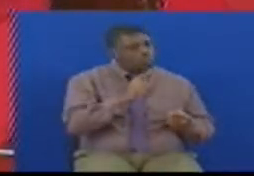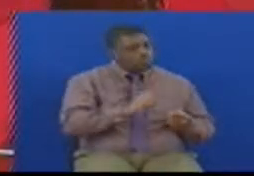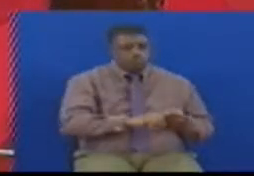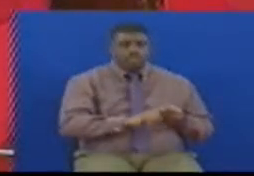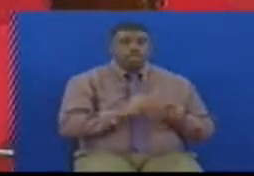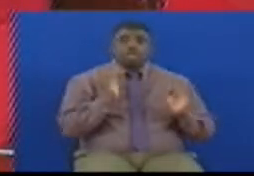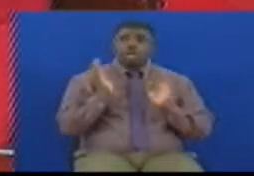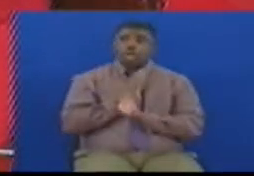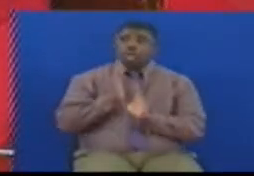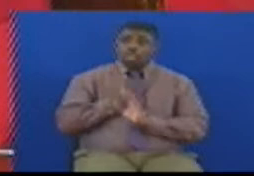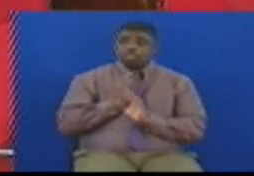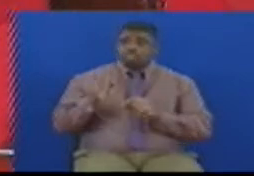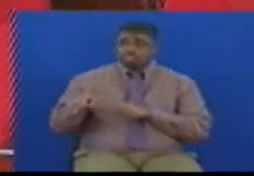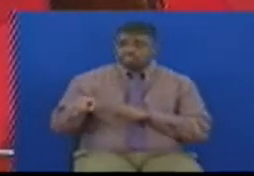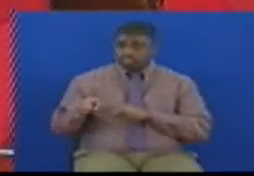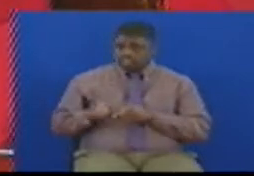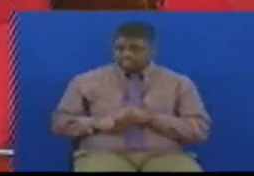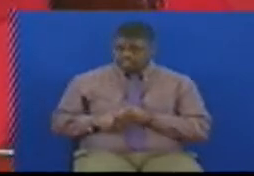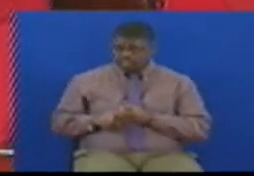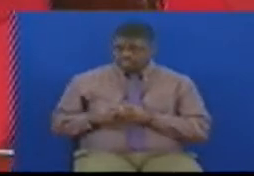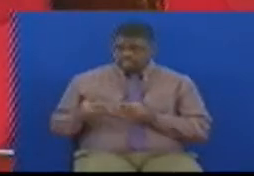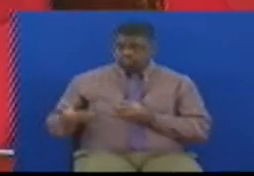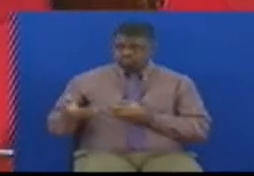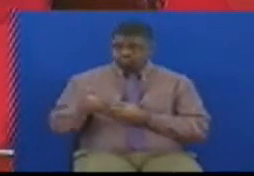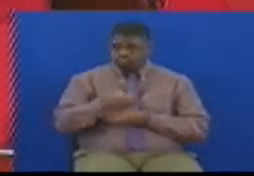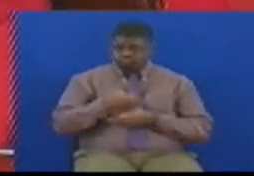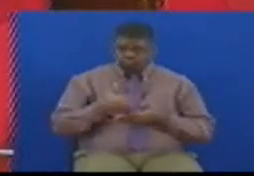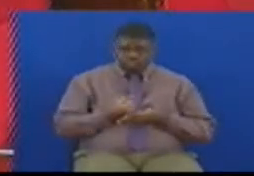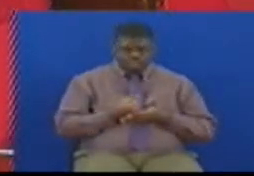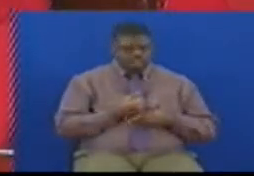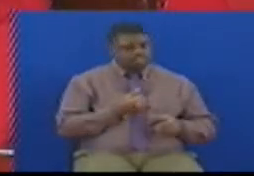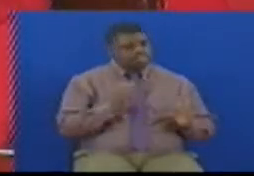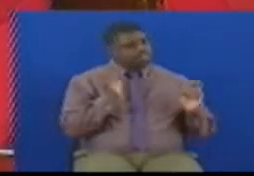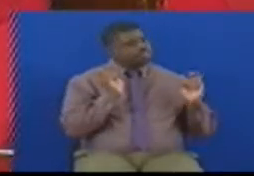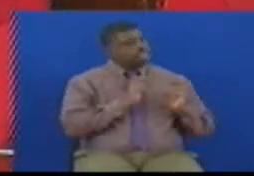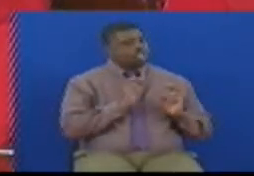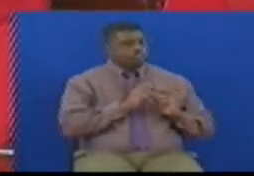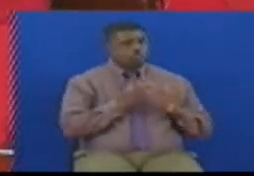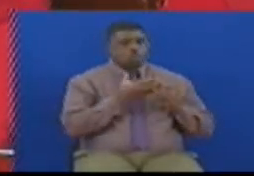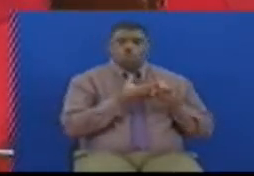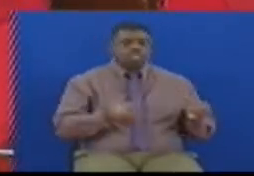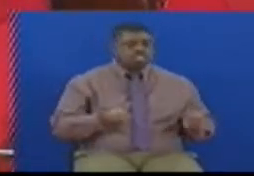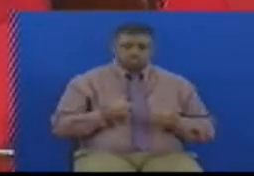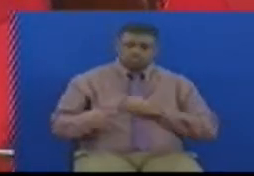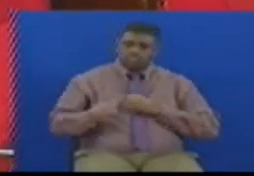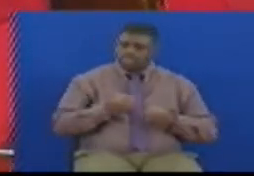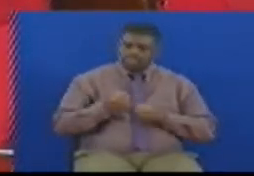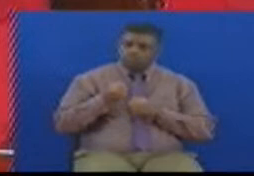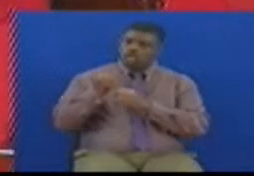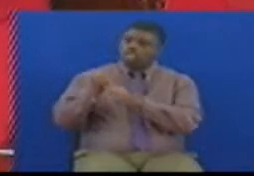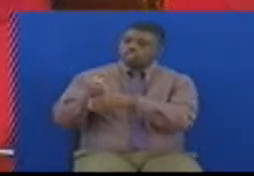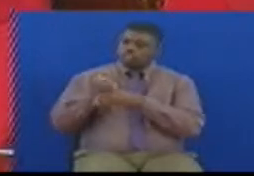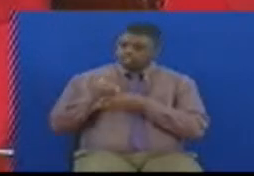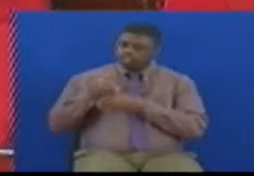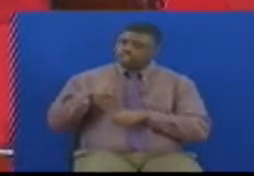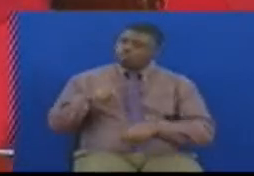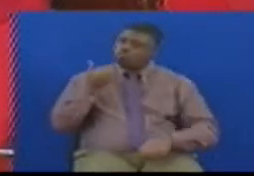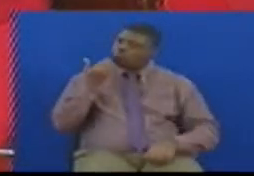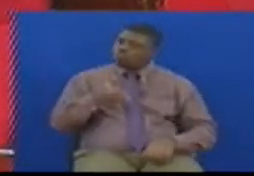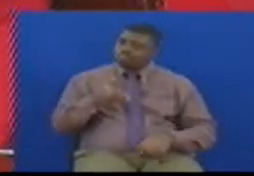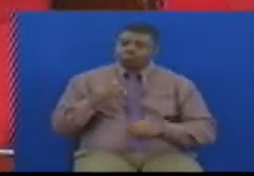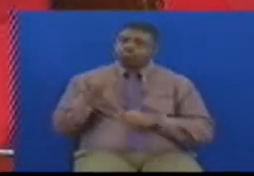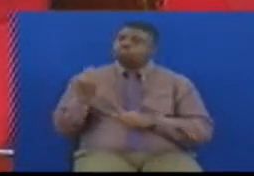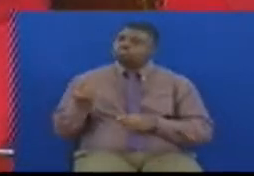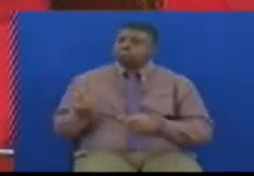kupungua kwa hali ya ukwasi liquidity na TANESCO, na hivyo kuathiri hali ya kiutendaji wa shirika hilo muhimu kwa maendeleo ya taifa